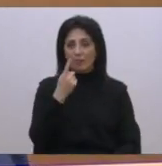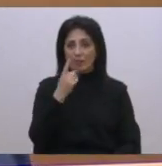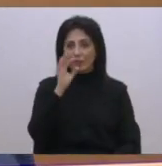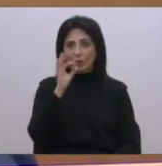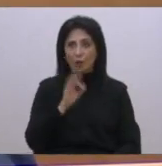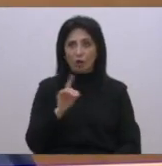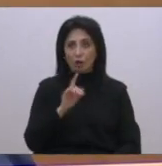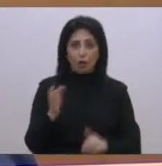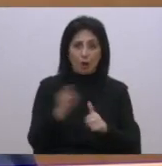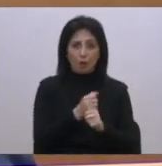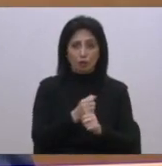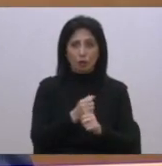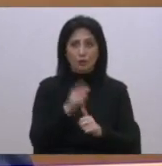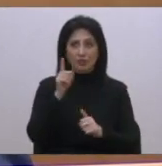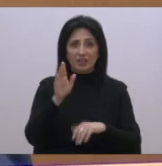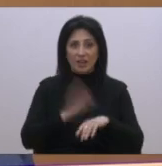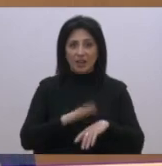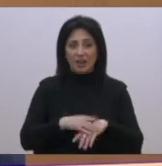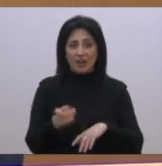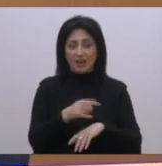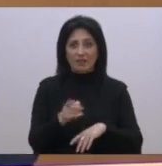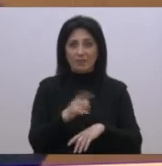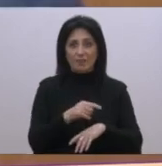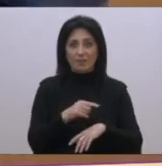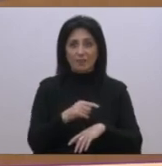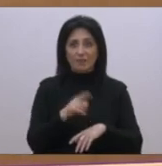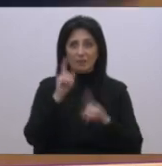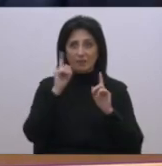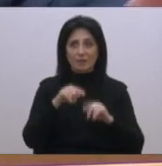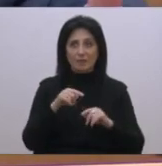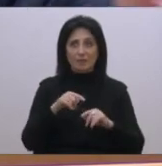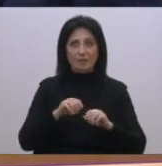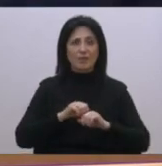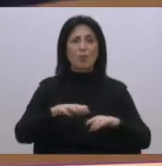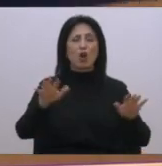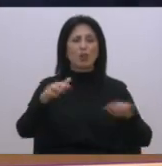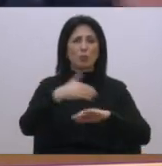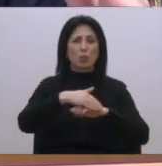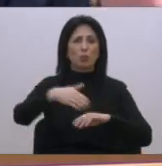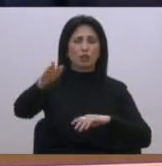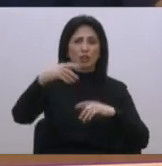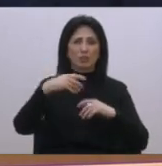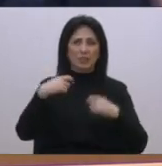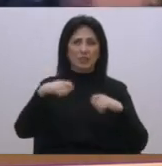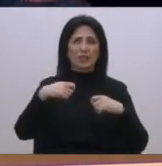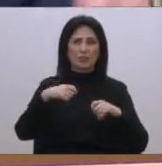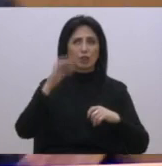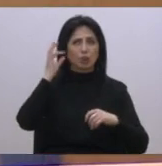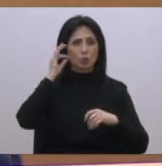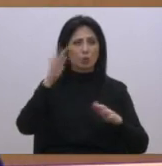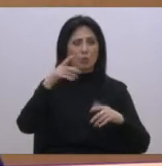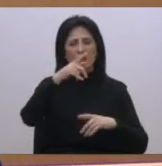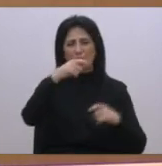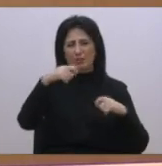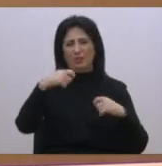1%-იც რომ გამოიჭიროთ თქვენ კონტრაბანდა და ვიცით რომ მომდებულია მთელ ქუჩებში და ახლა რომ ყედიანი გრუბლიჩი თუ ბათუმში